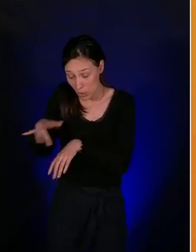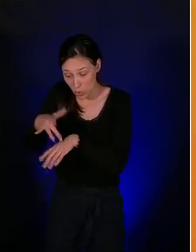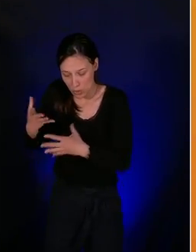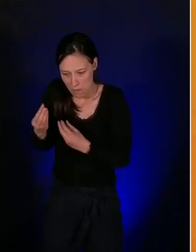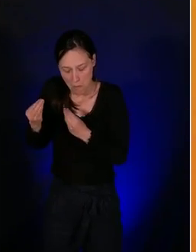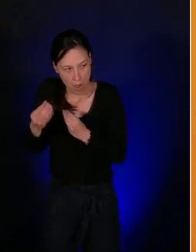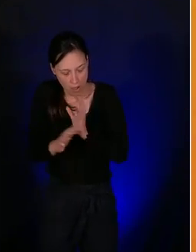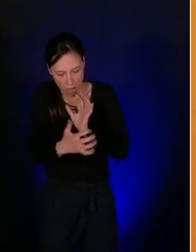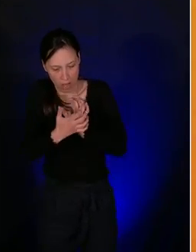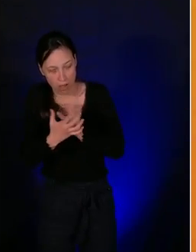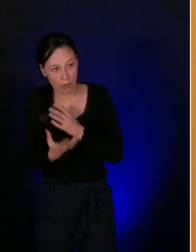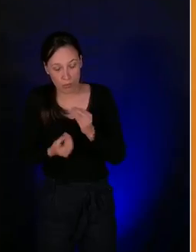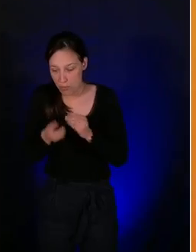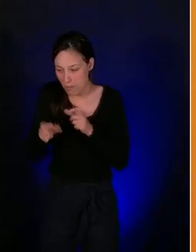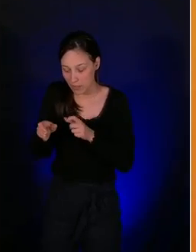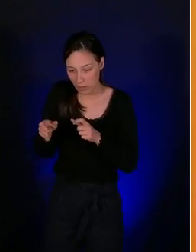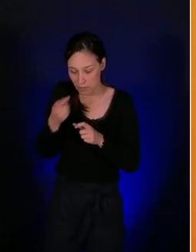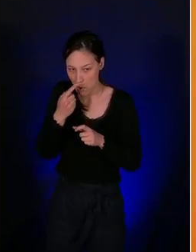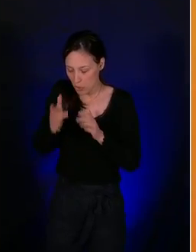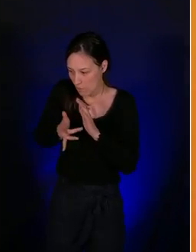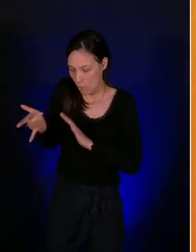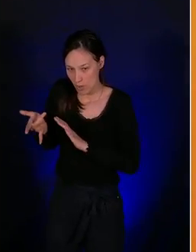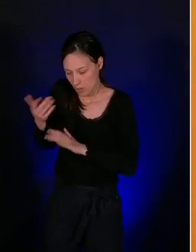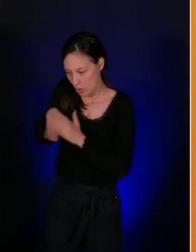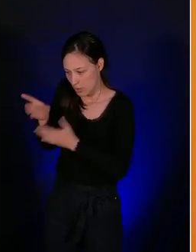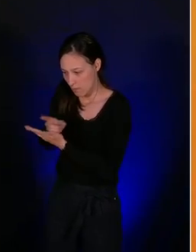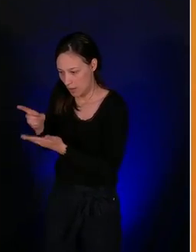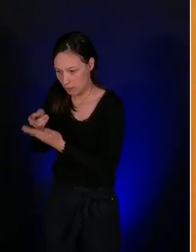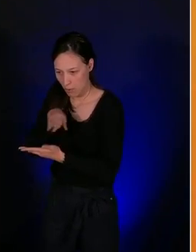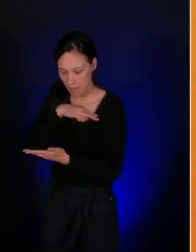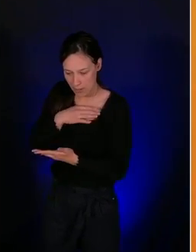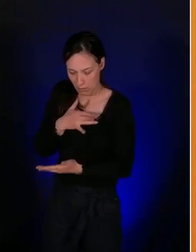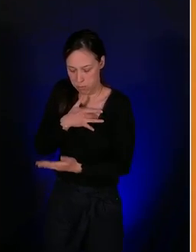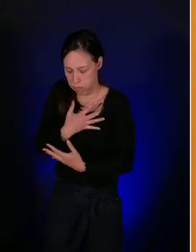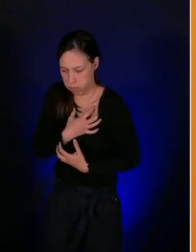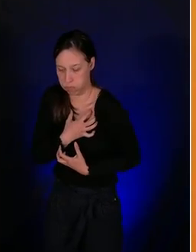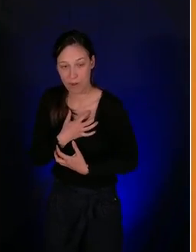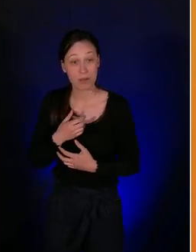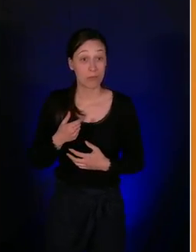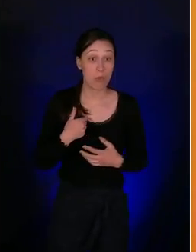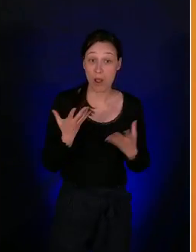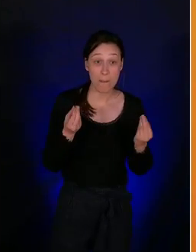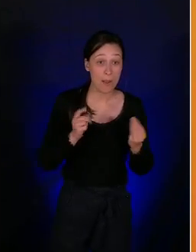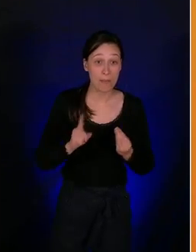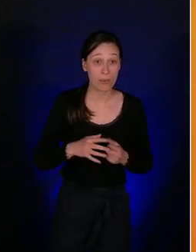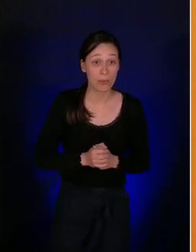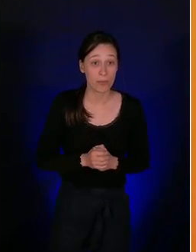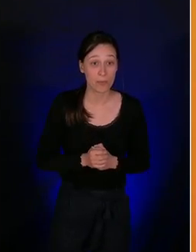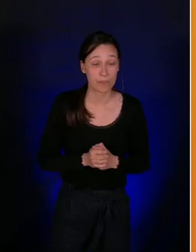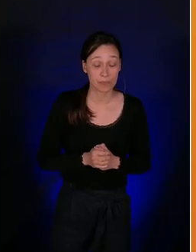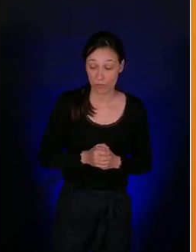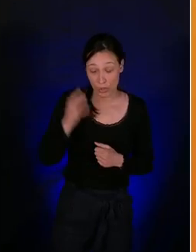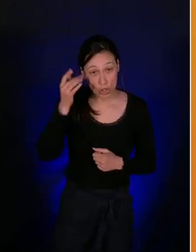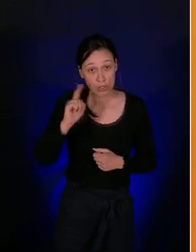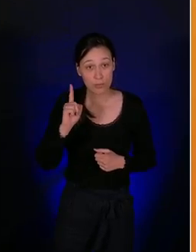envisagent de rentrer dans leur département car au beurre de l'écœurement ? Pour ma part, je n'ai pas peur. Ne craignez rien, notre CGT est plus forte que